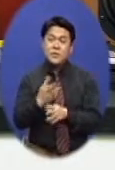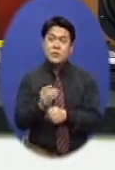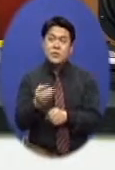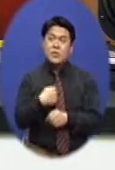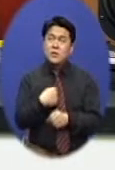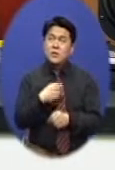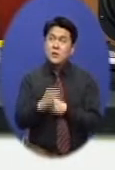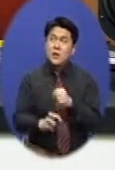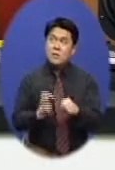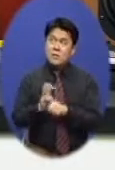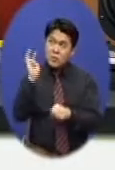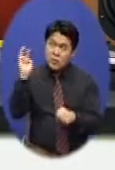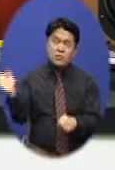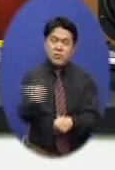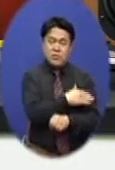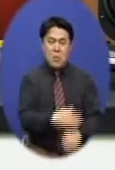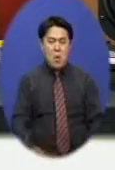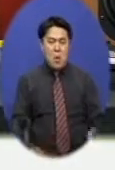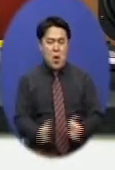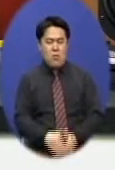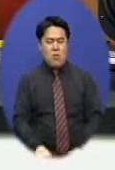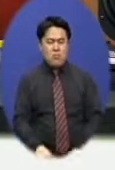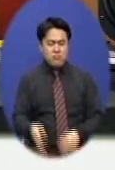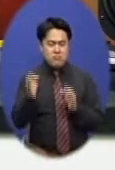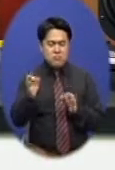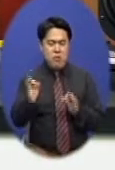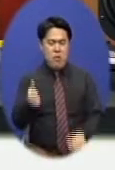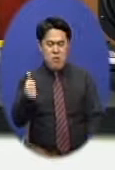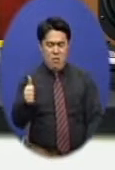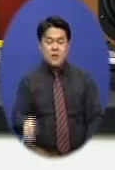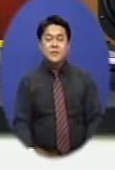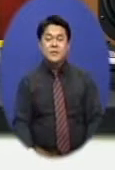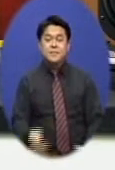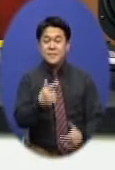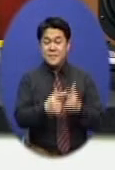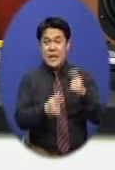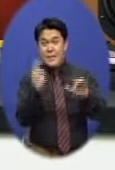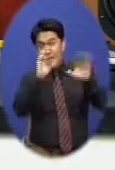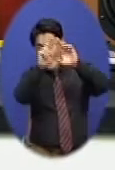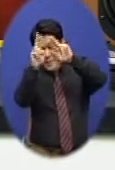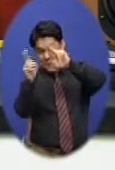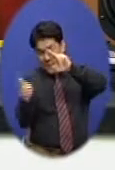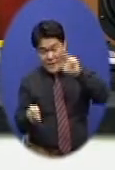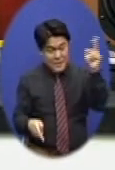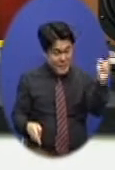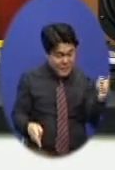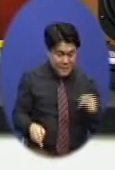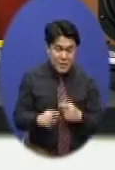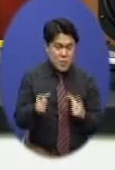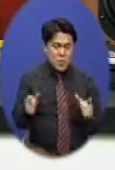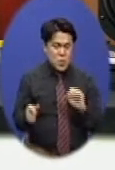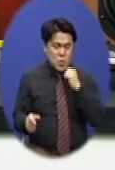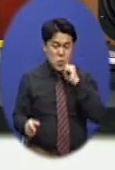아, 그럼 완전 프로야, 프로. 네. 그러니까요. 아니, 그 나무를 이렇게 가꾸고 막 이런 일도 사실